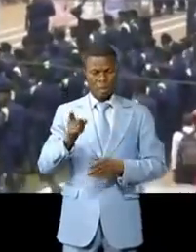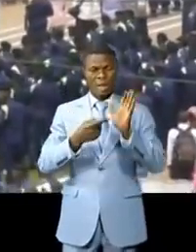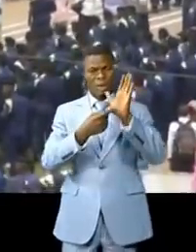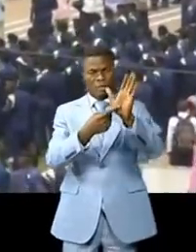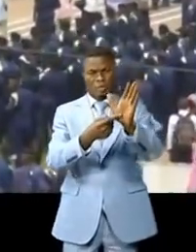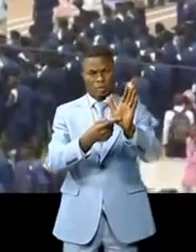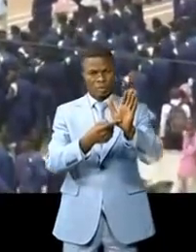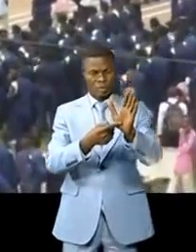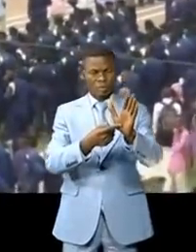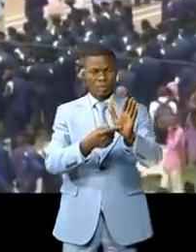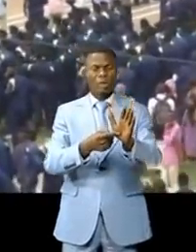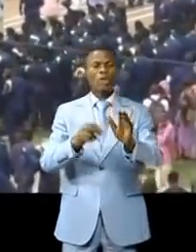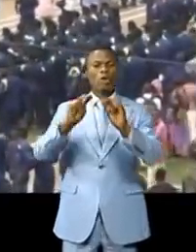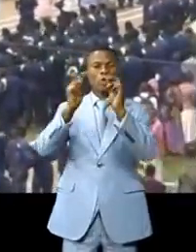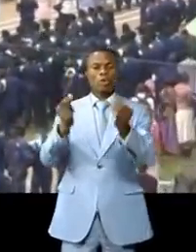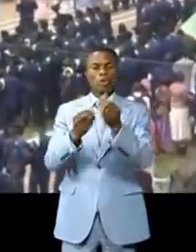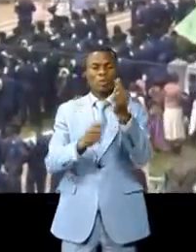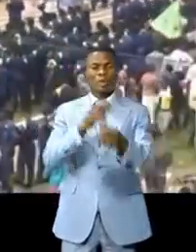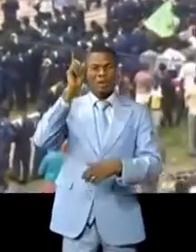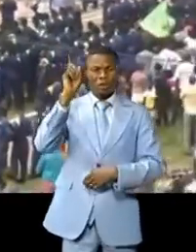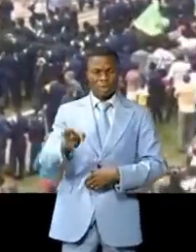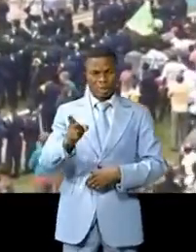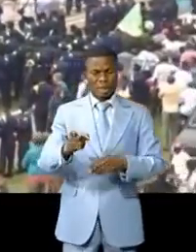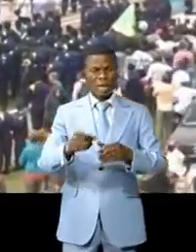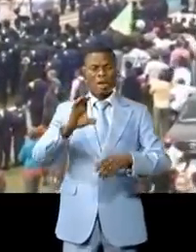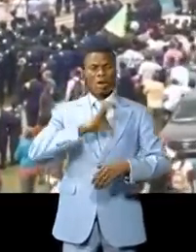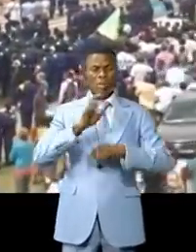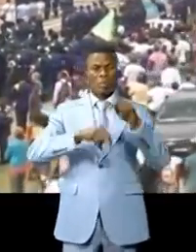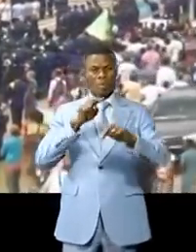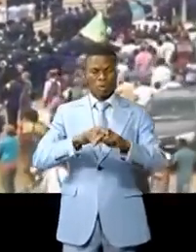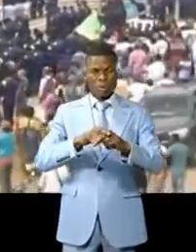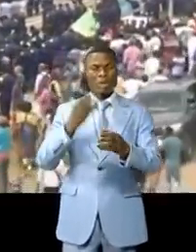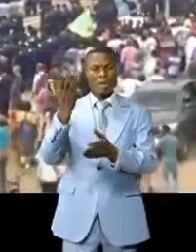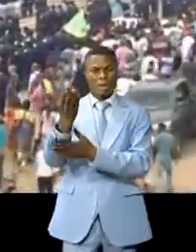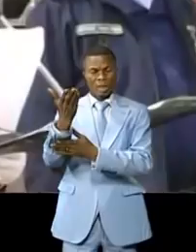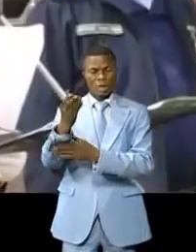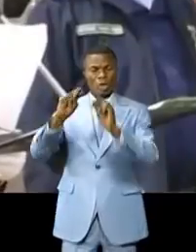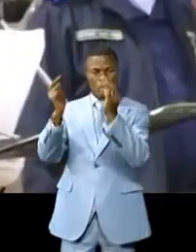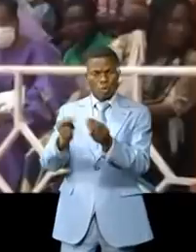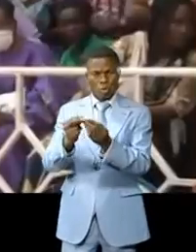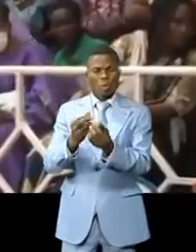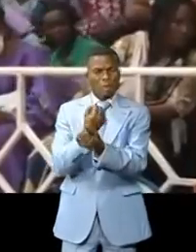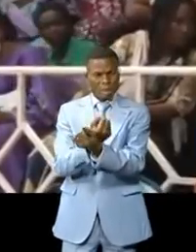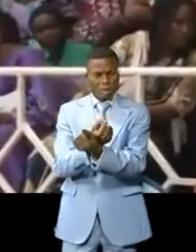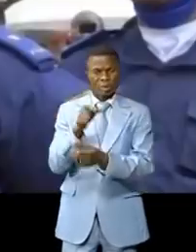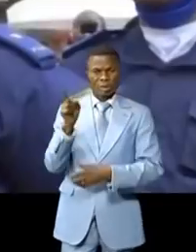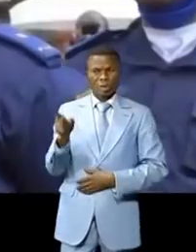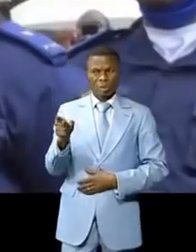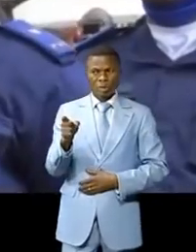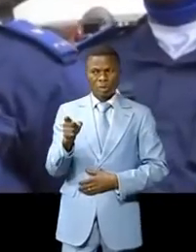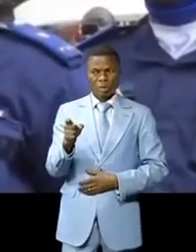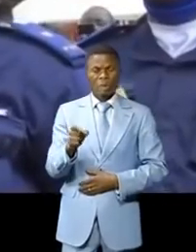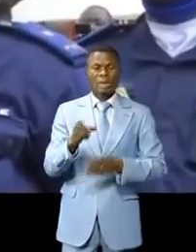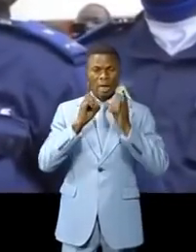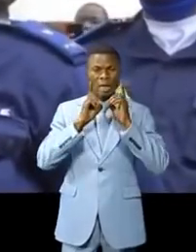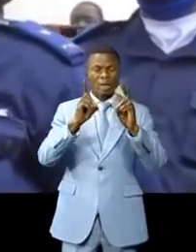présenté les heureux promis aux éléments de la police nationale congolaise avant de demander à ces derniers de leur obéir. Dans son